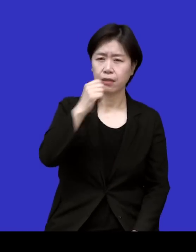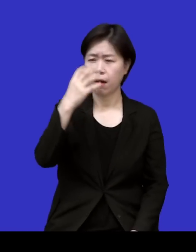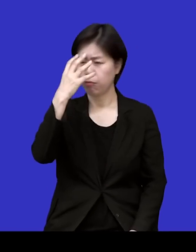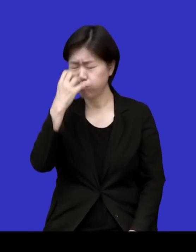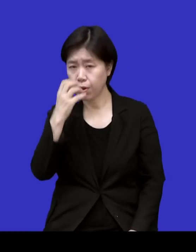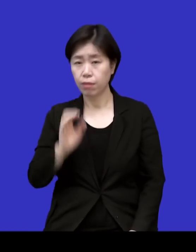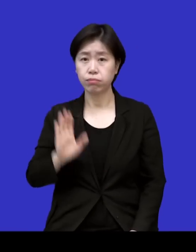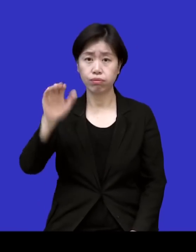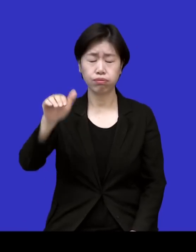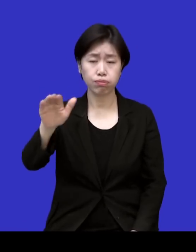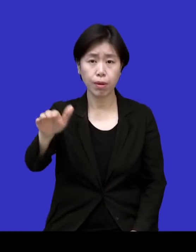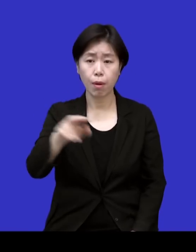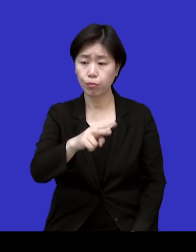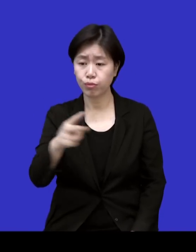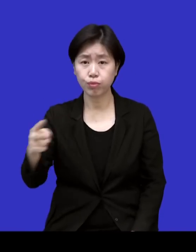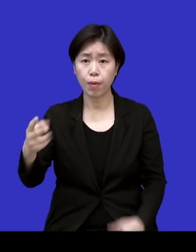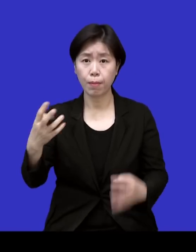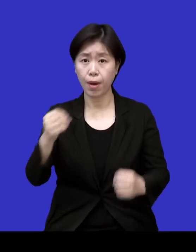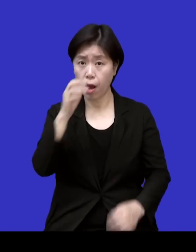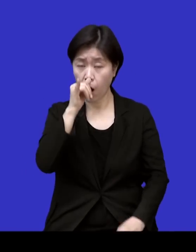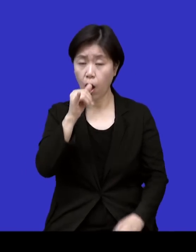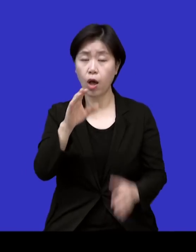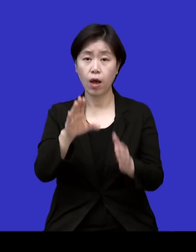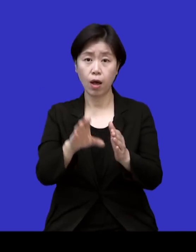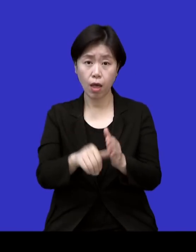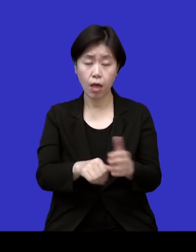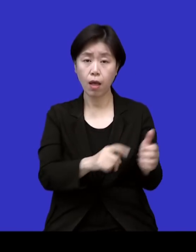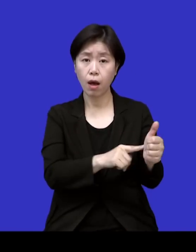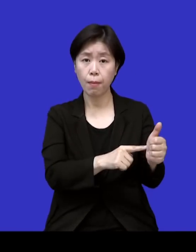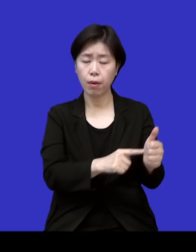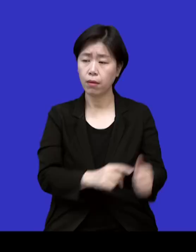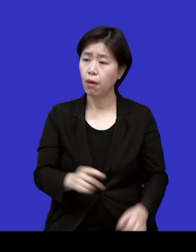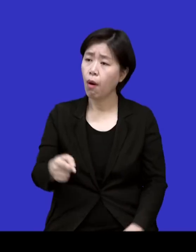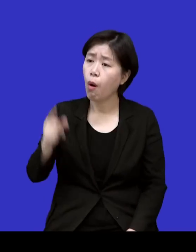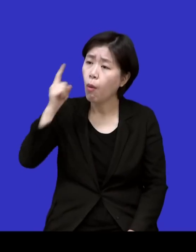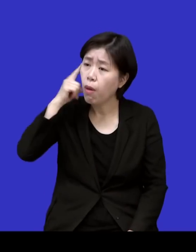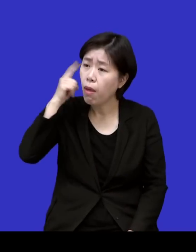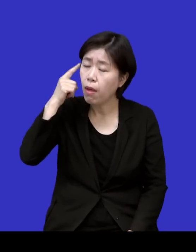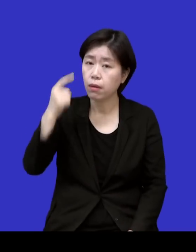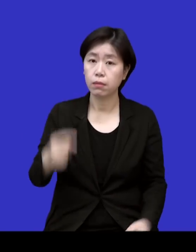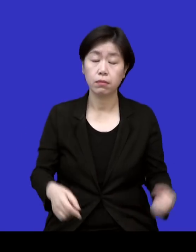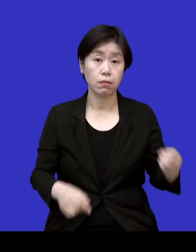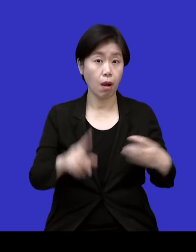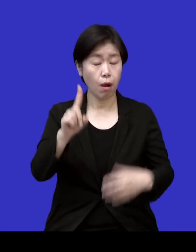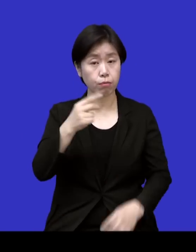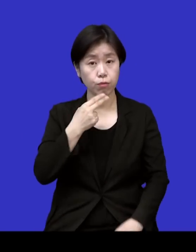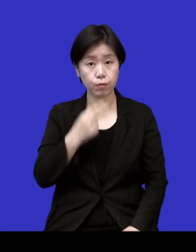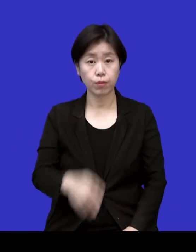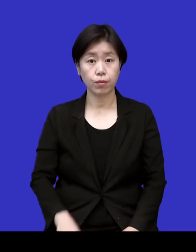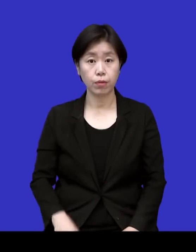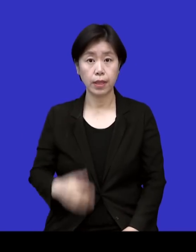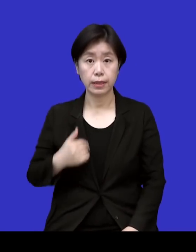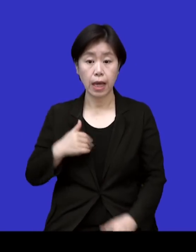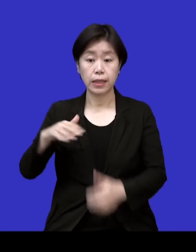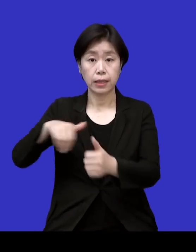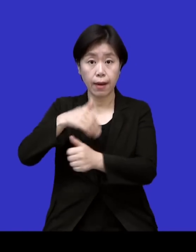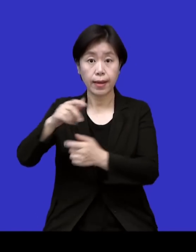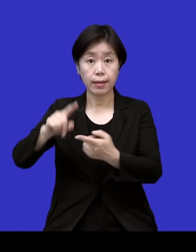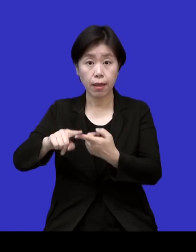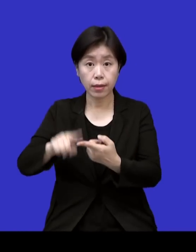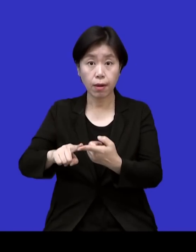한 번도 왜 그래? 이제 그만 좀 이런 얘기를 한 번도 한 적이 없어요. 그냥 그 감정을 다 받아주고